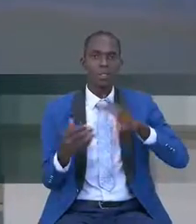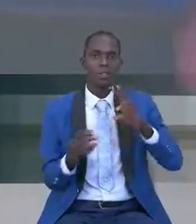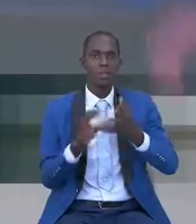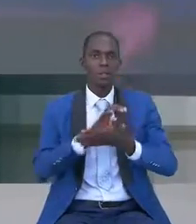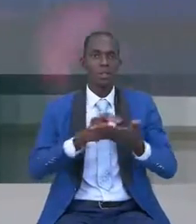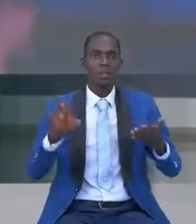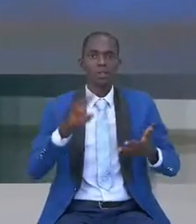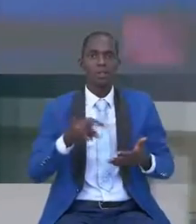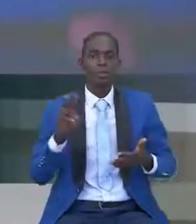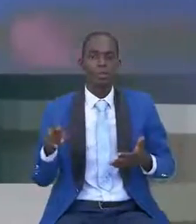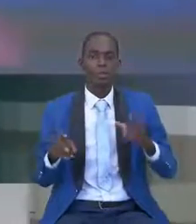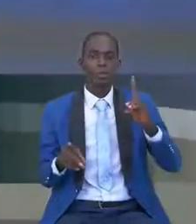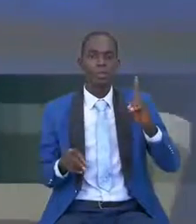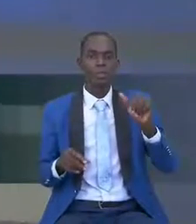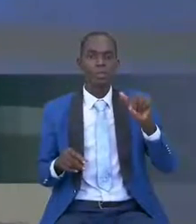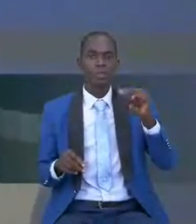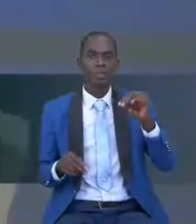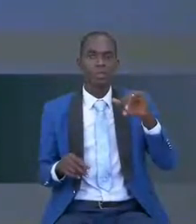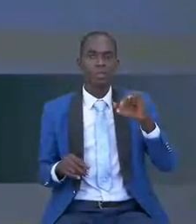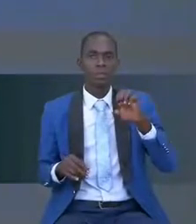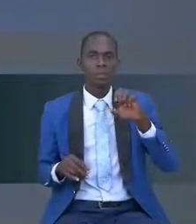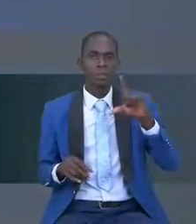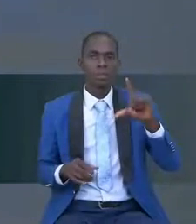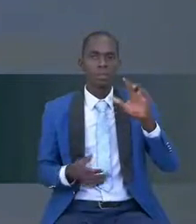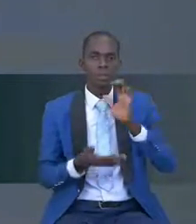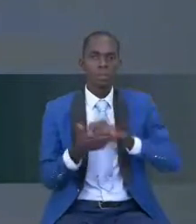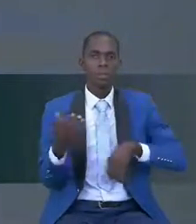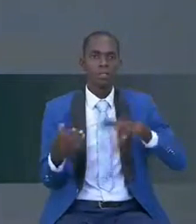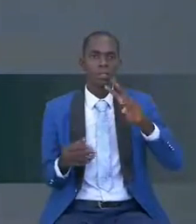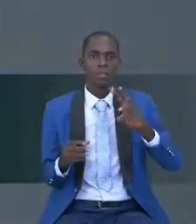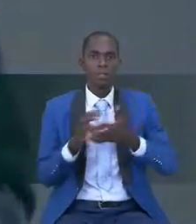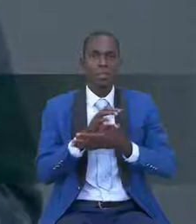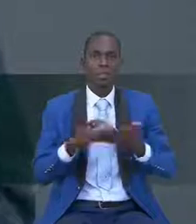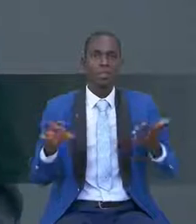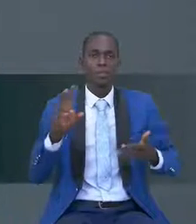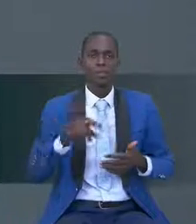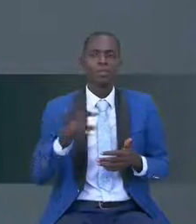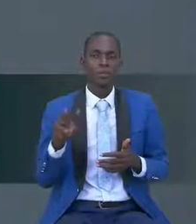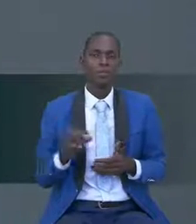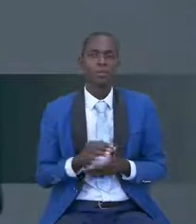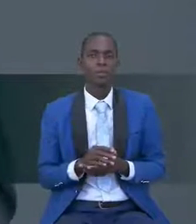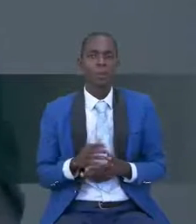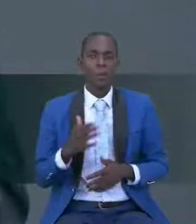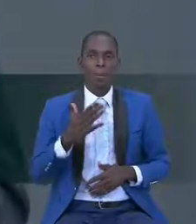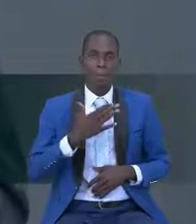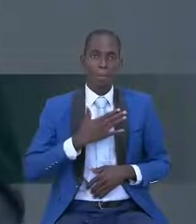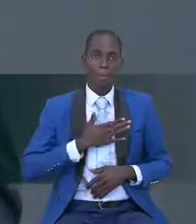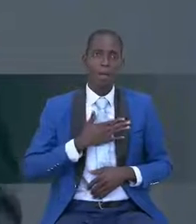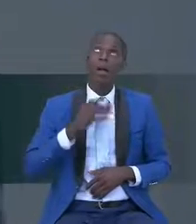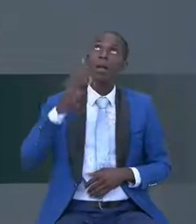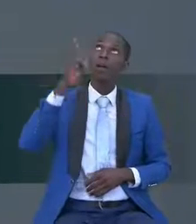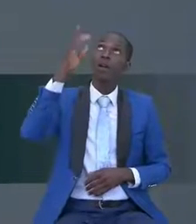22. Daniel chapitre 6, verset 22.